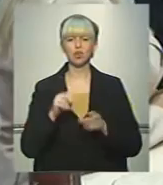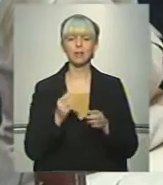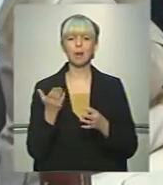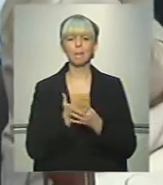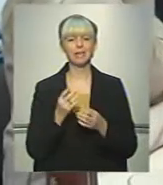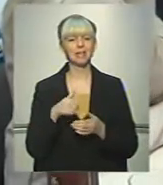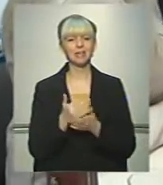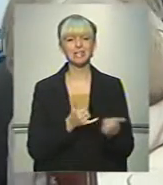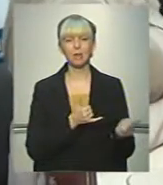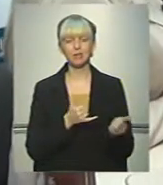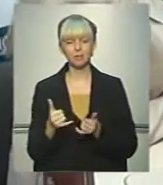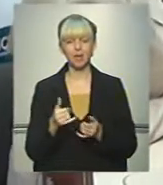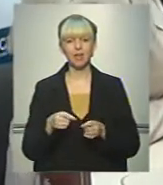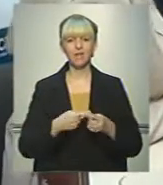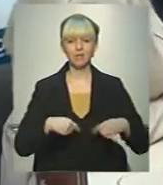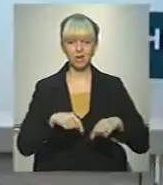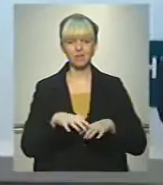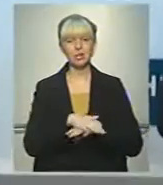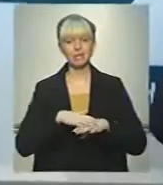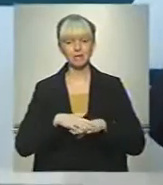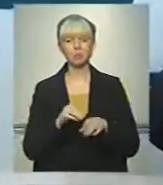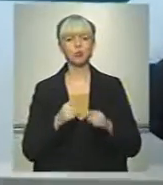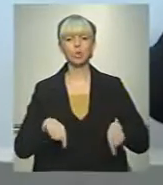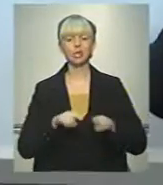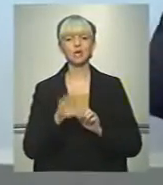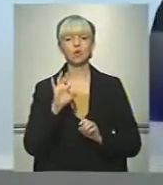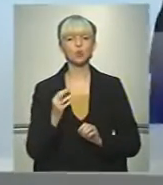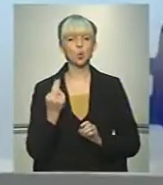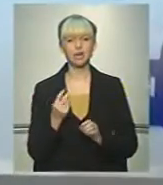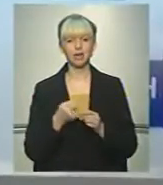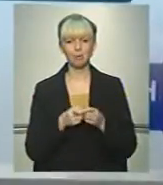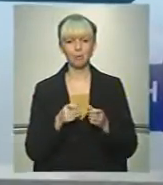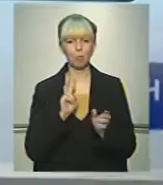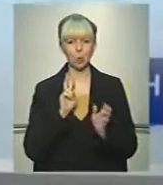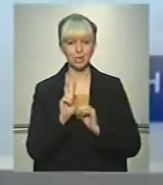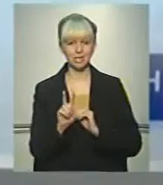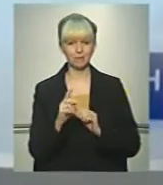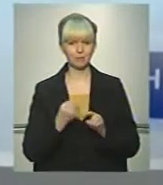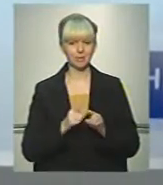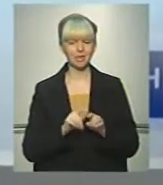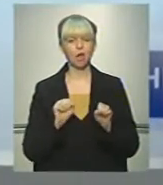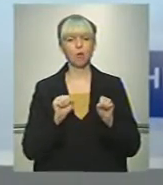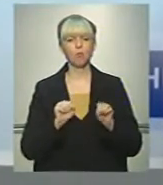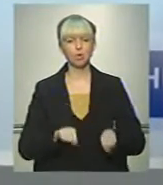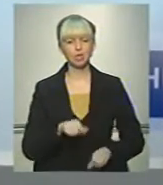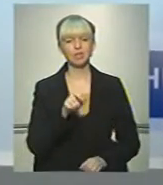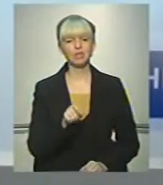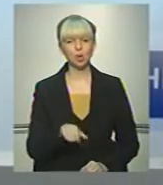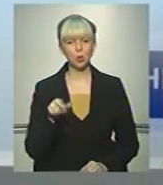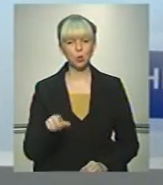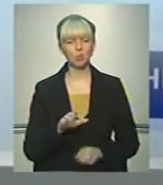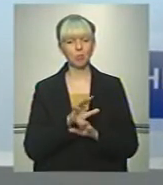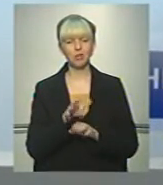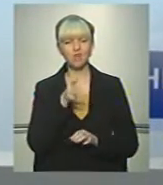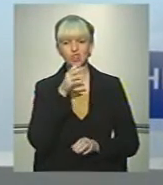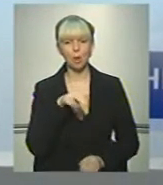для незабезпеченої верстви населення. Що таке цей соціальний проїзний? Це можливість людям не в